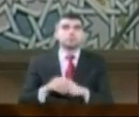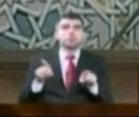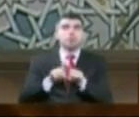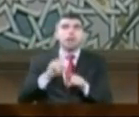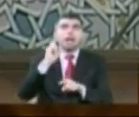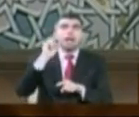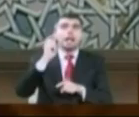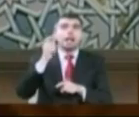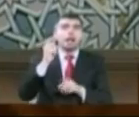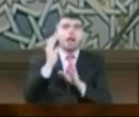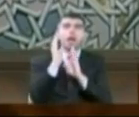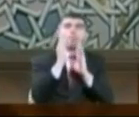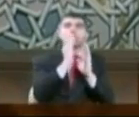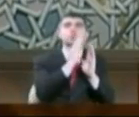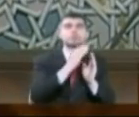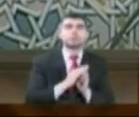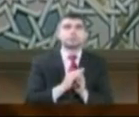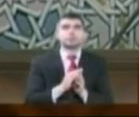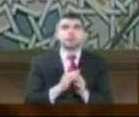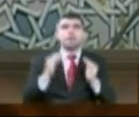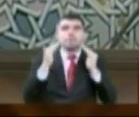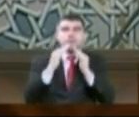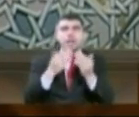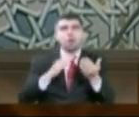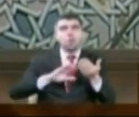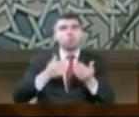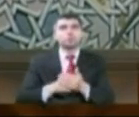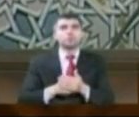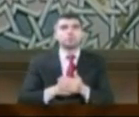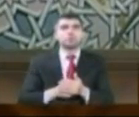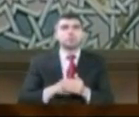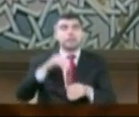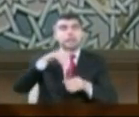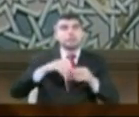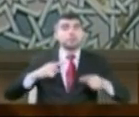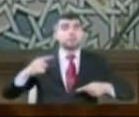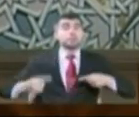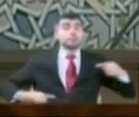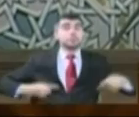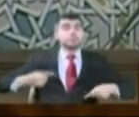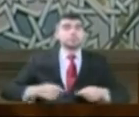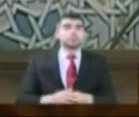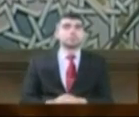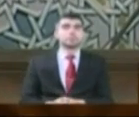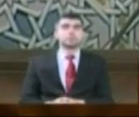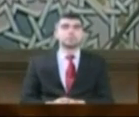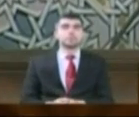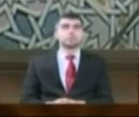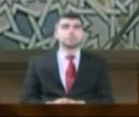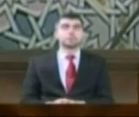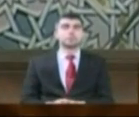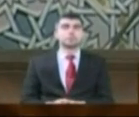الأحباس لسيدات والسادة النواب المحترمين من فريق الأصالة والمعاصرة، فليتفضل السيد نائب. مشكورا.